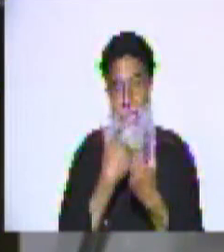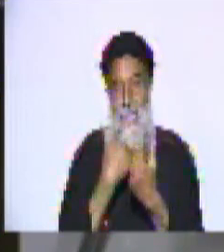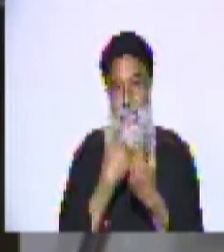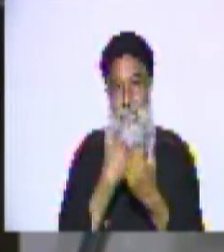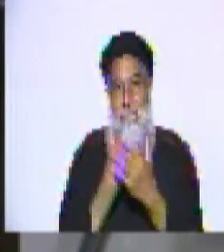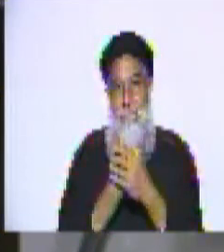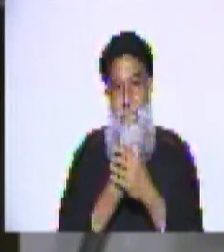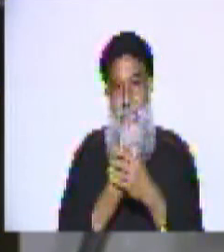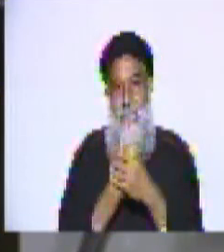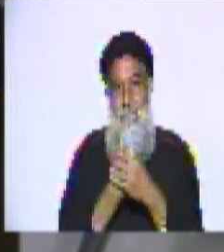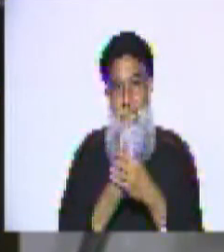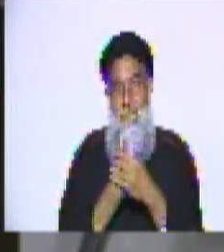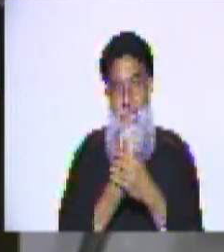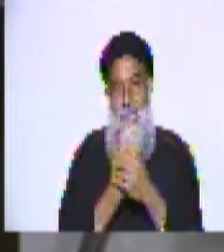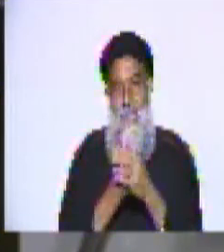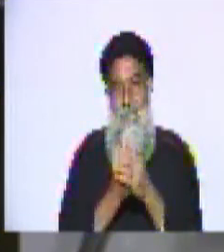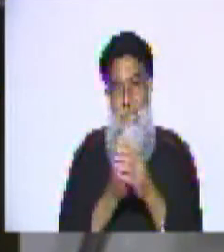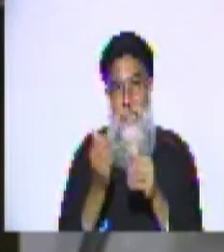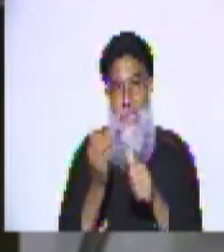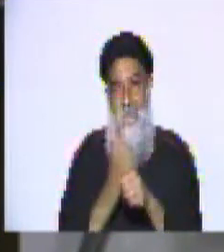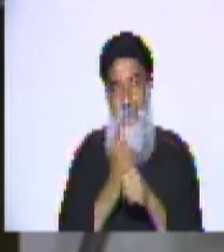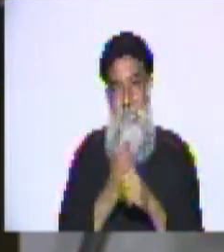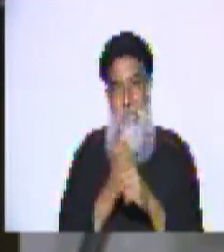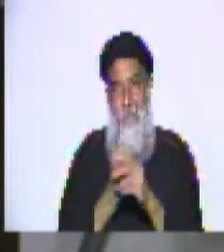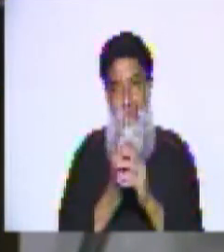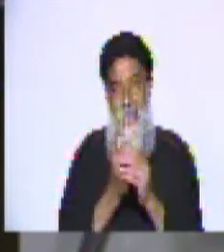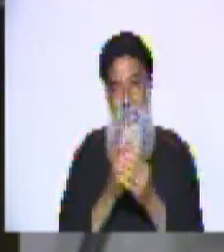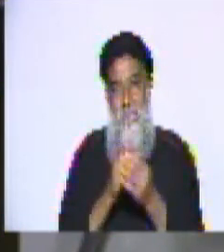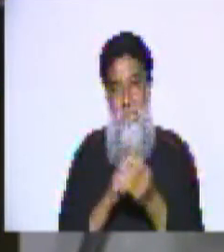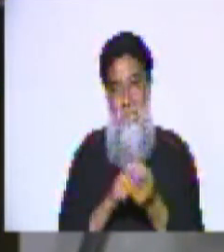كان بقى متزوج